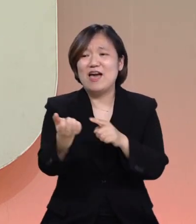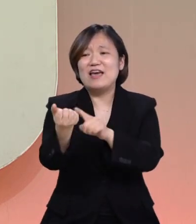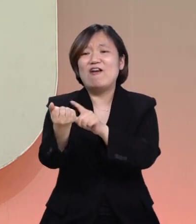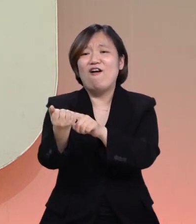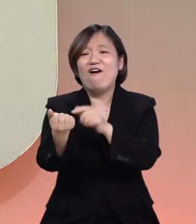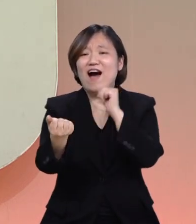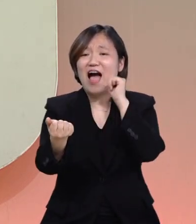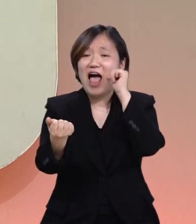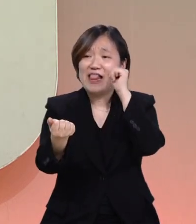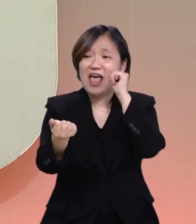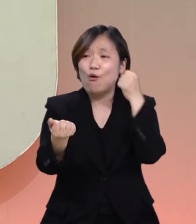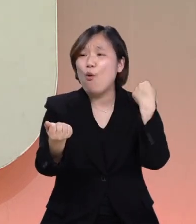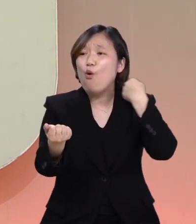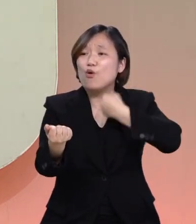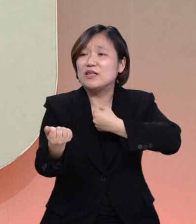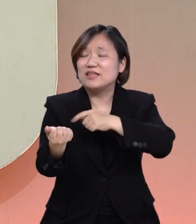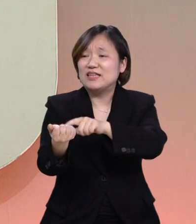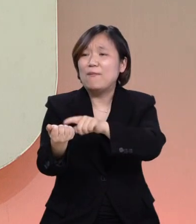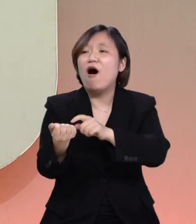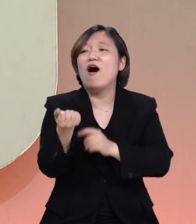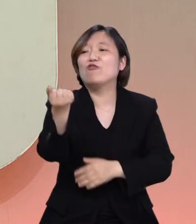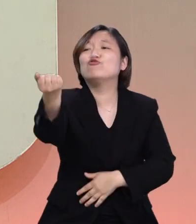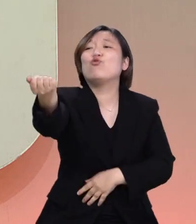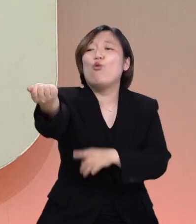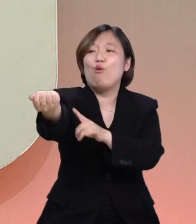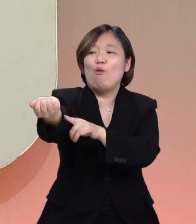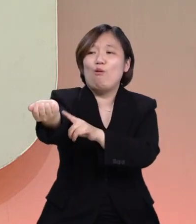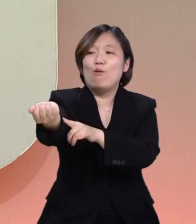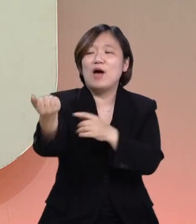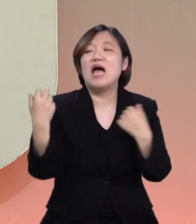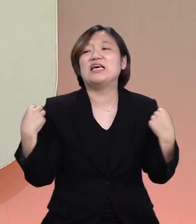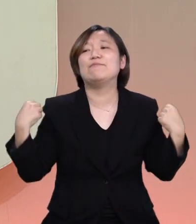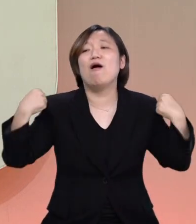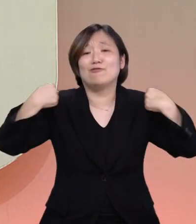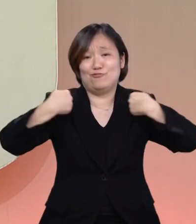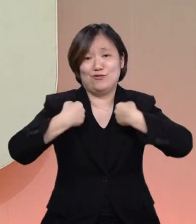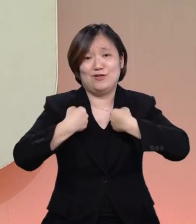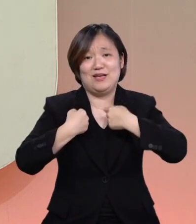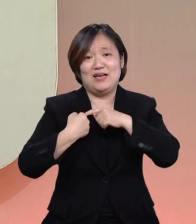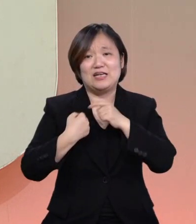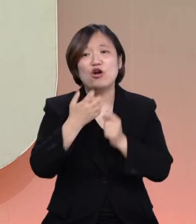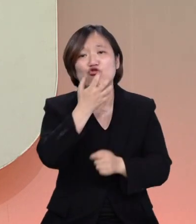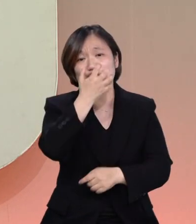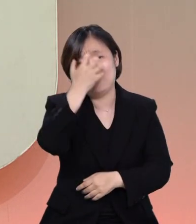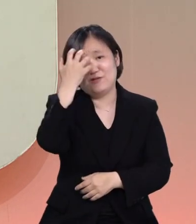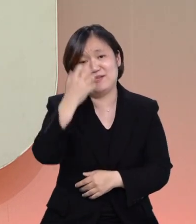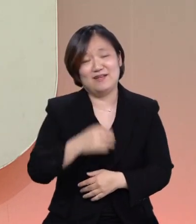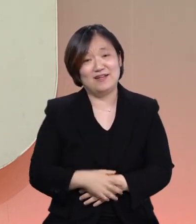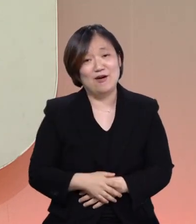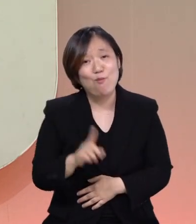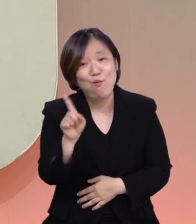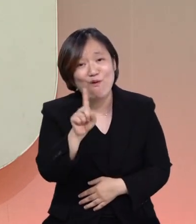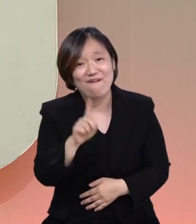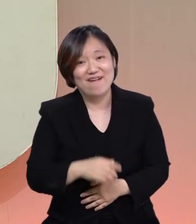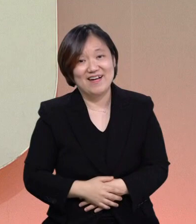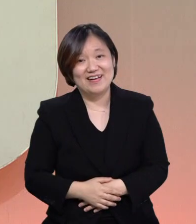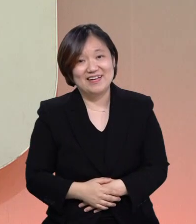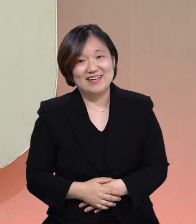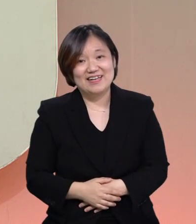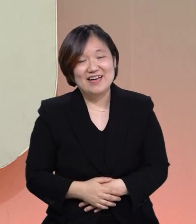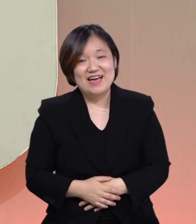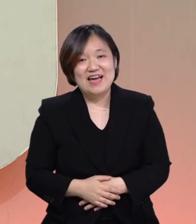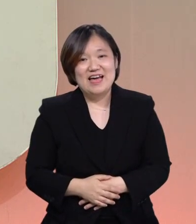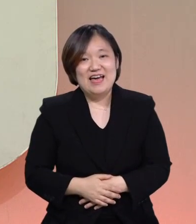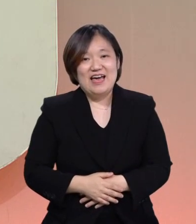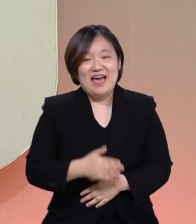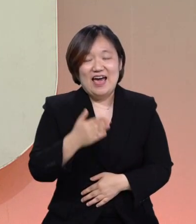옷을 입어라라고 하면서 연한 갈색 옷을 이렇게 입혀주는 꿈을 꿨답니다 근데 이제 이것도 옛날